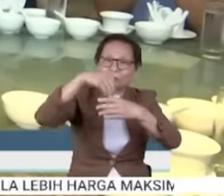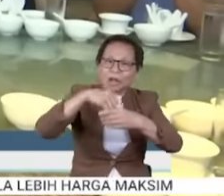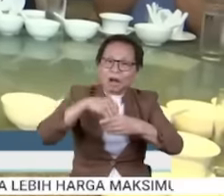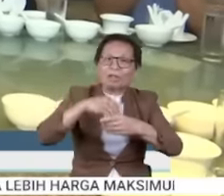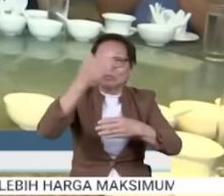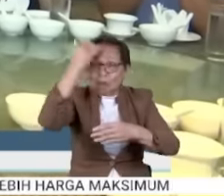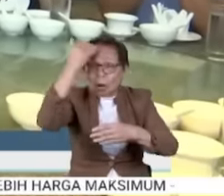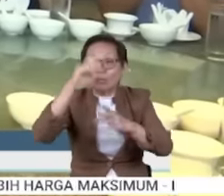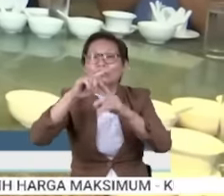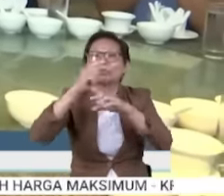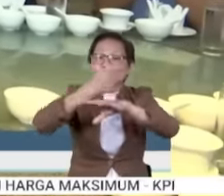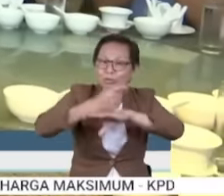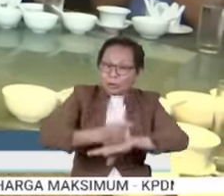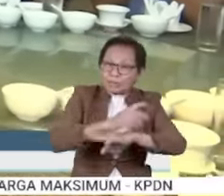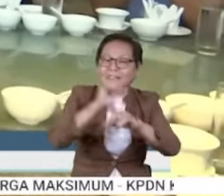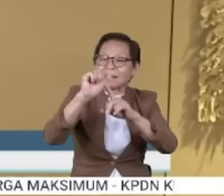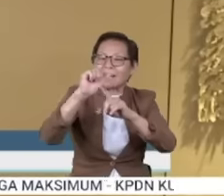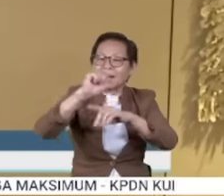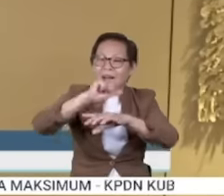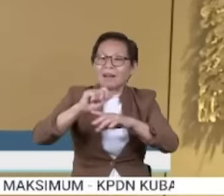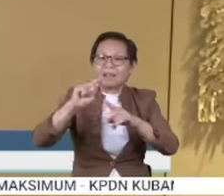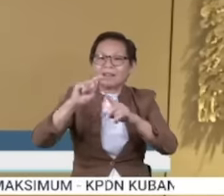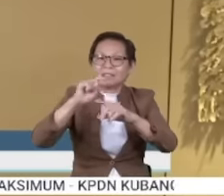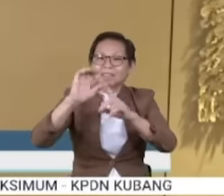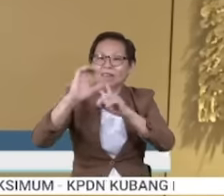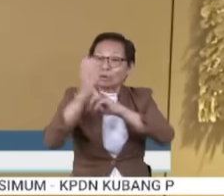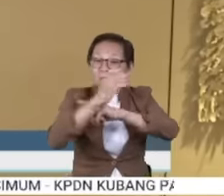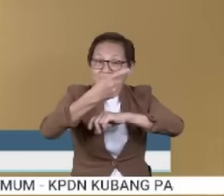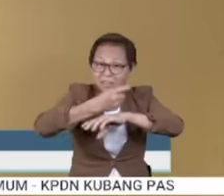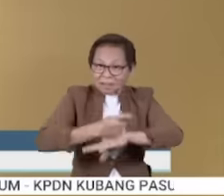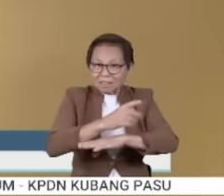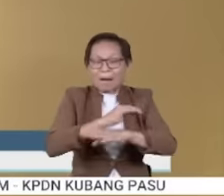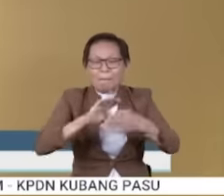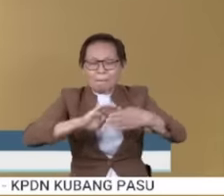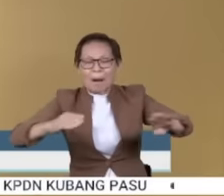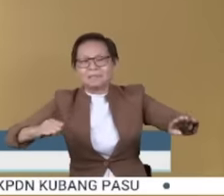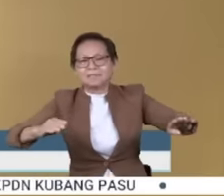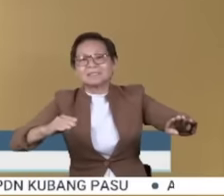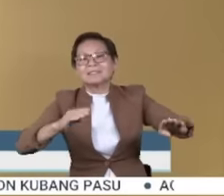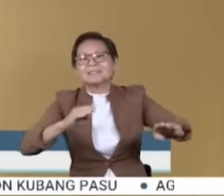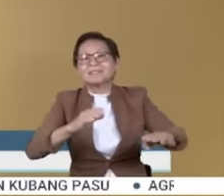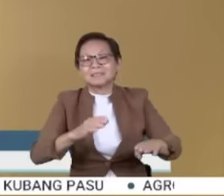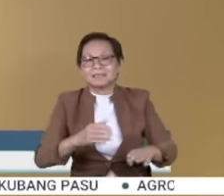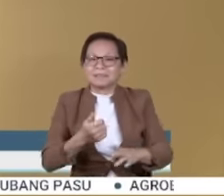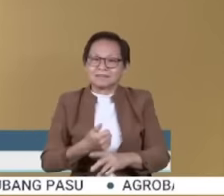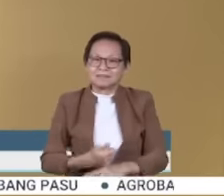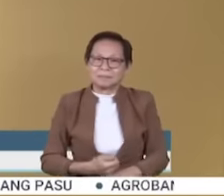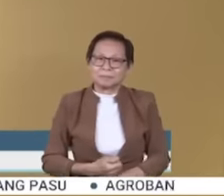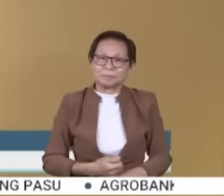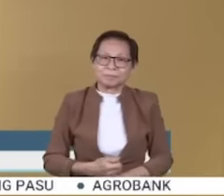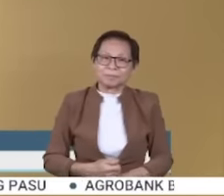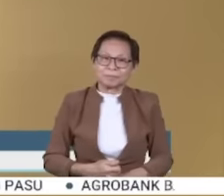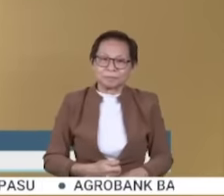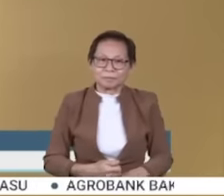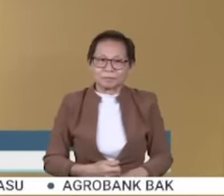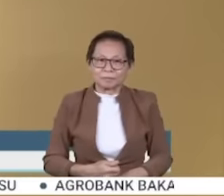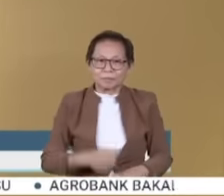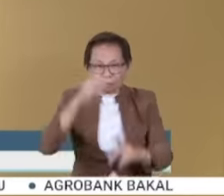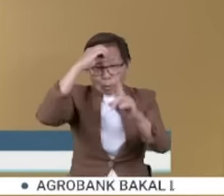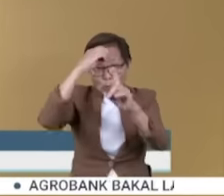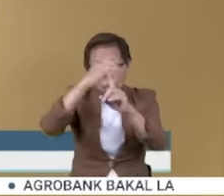dengan adat dan bahasa ibunda mempromosikan motif Cemara Gang